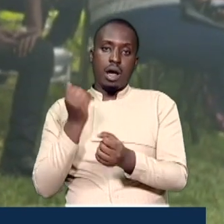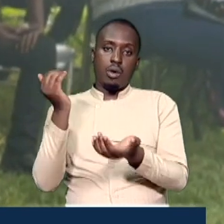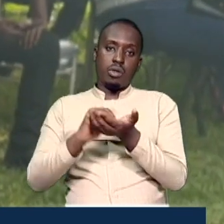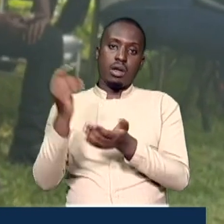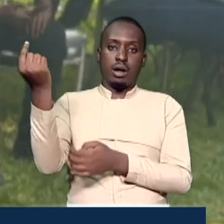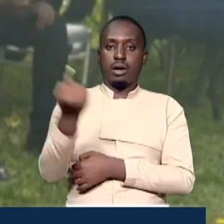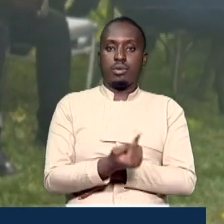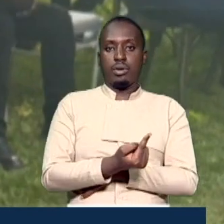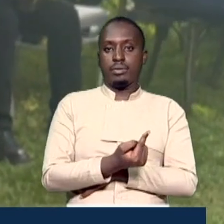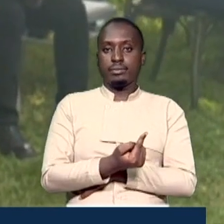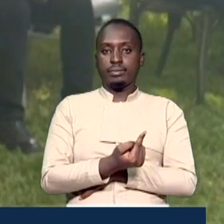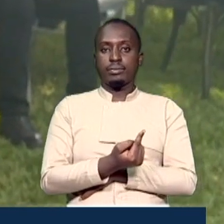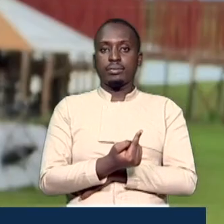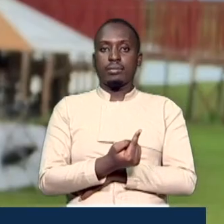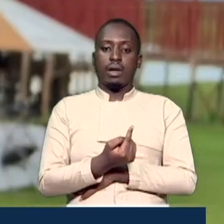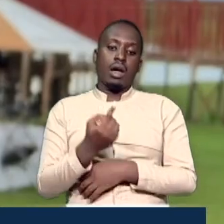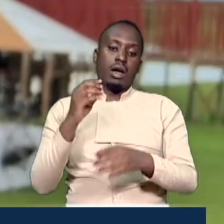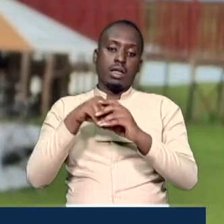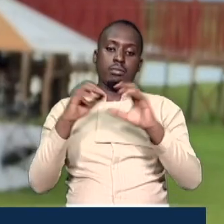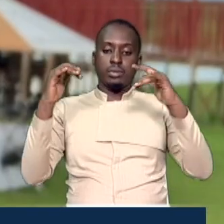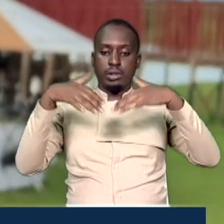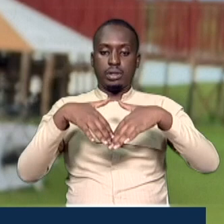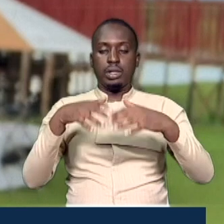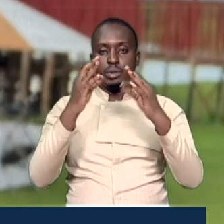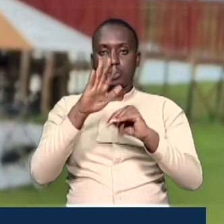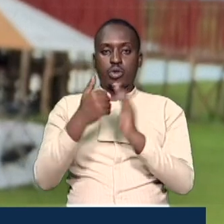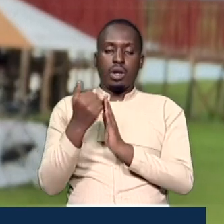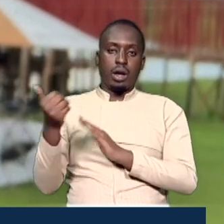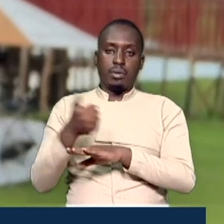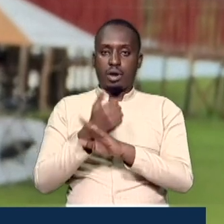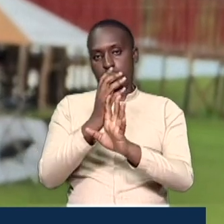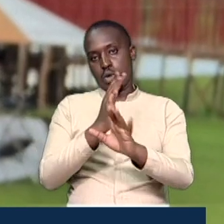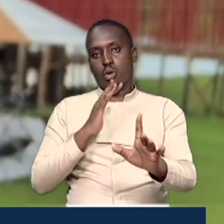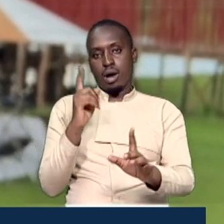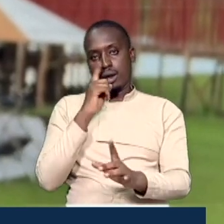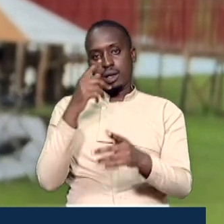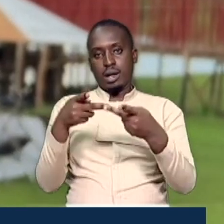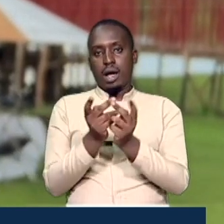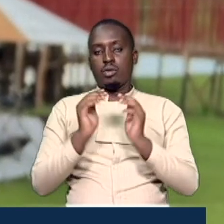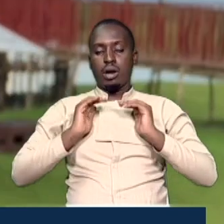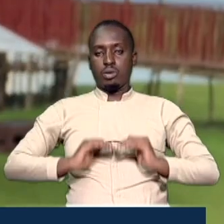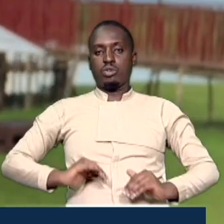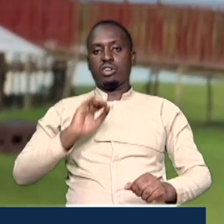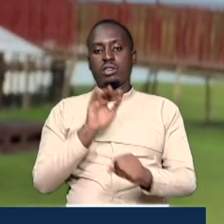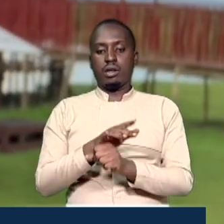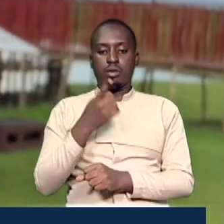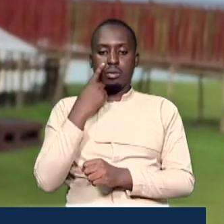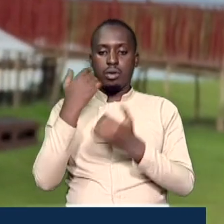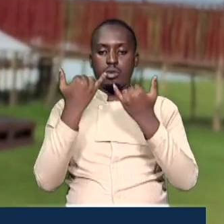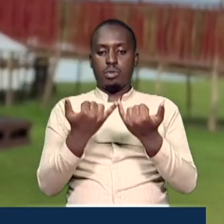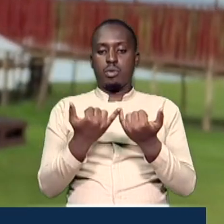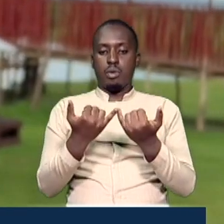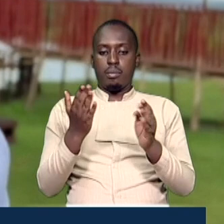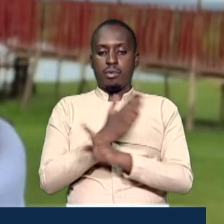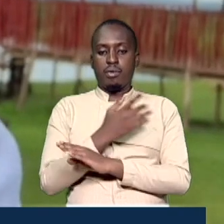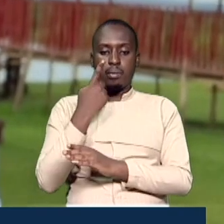akagaruka akiherera akashyira ibintu bye ku murongo kandi noneho akaba ari ahantu hatuje cyane. Ndabona nk'ubu mwahoze